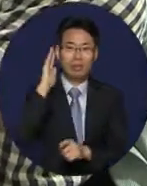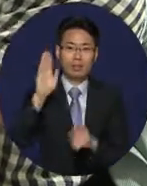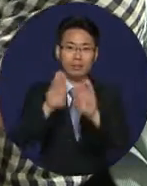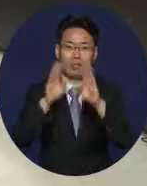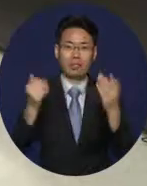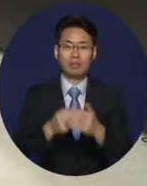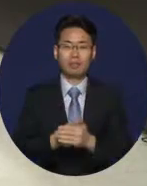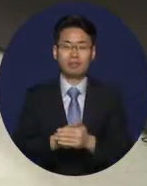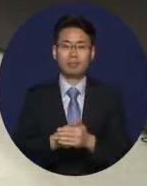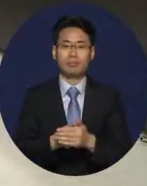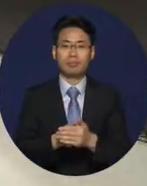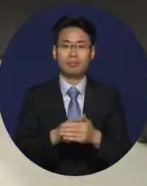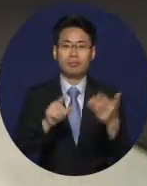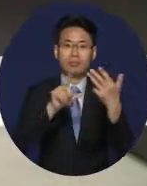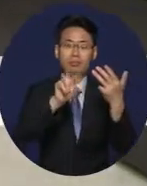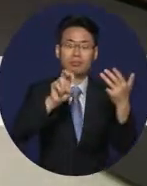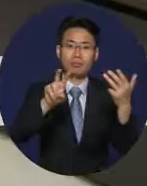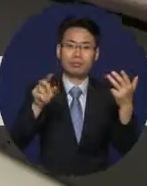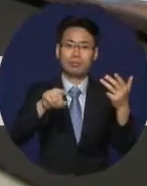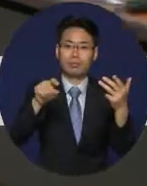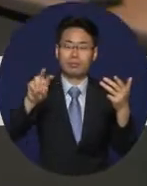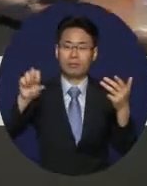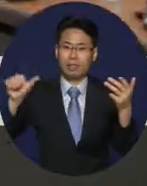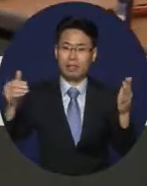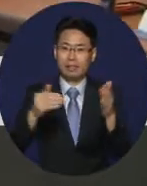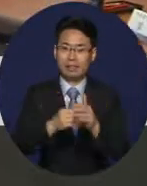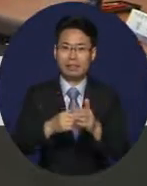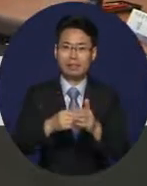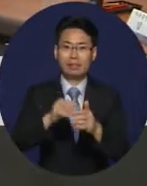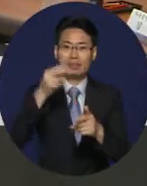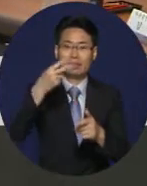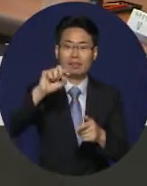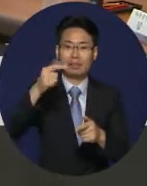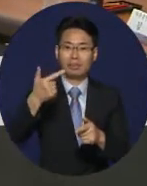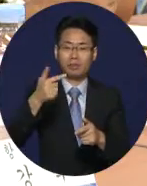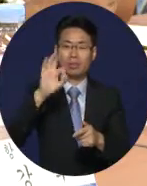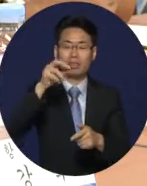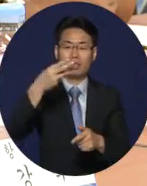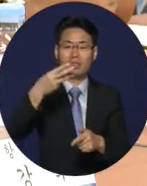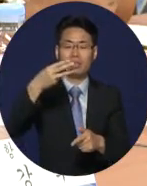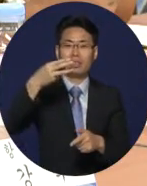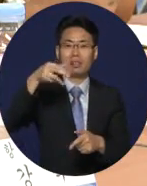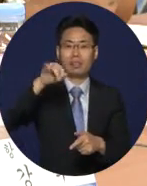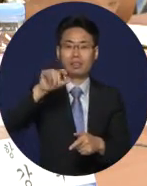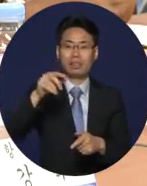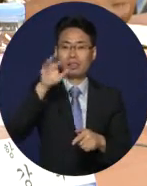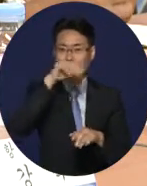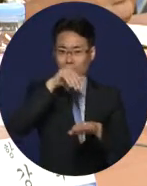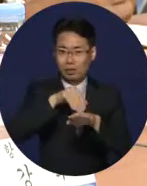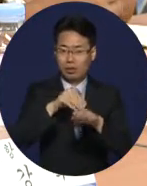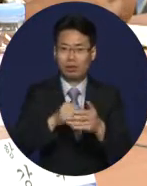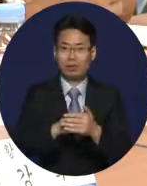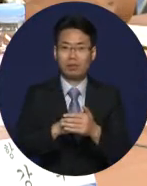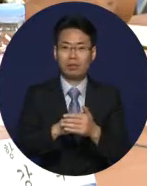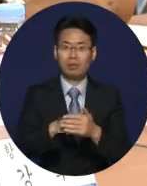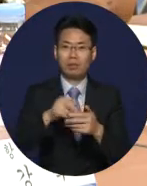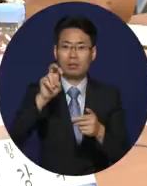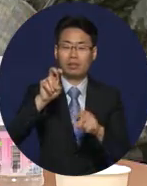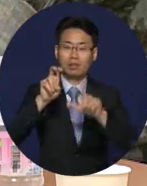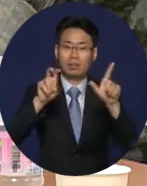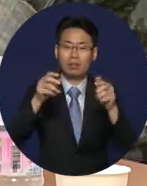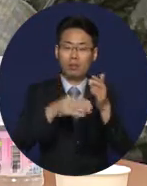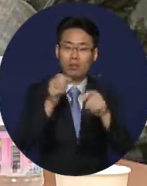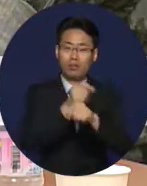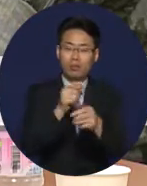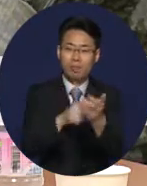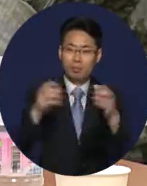개최했습니다. 포항시는 8월 22일부터 25일까지 2016 을지 훈련을 실시했습니다. 훈련은 22일